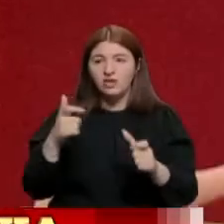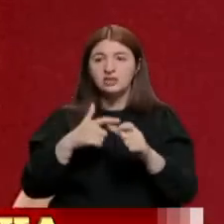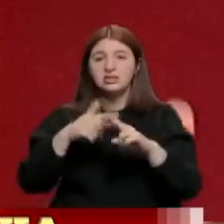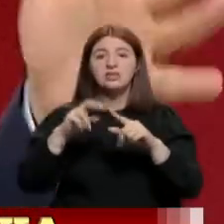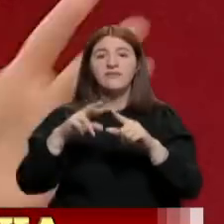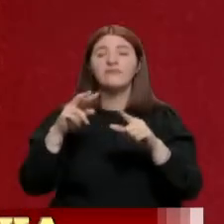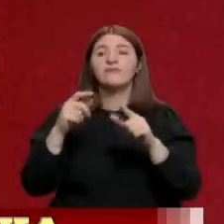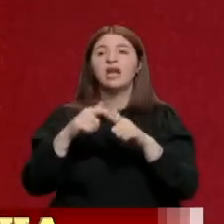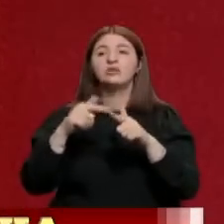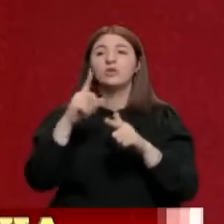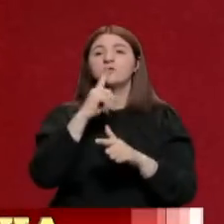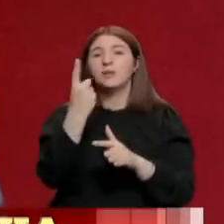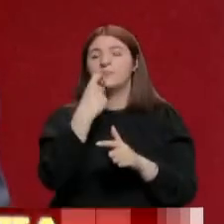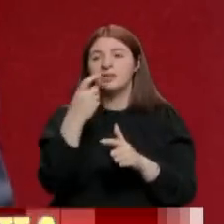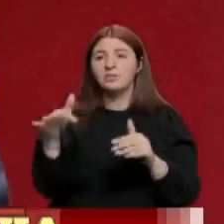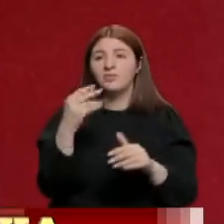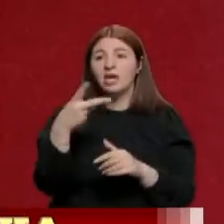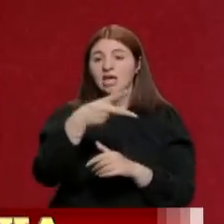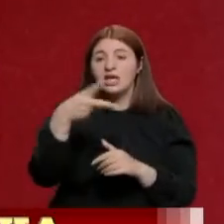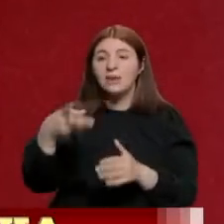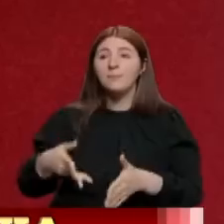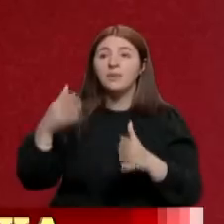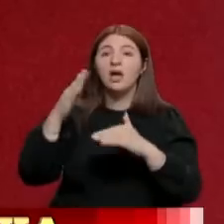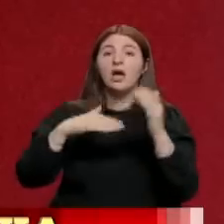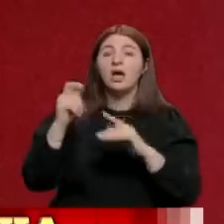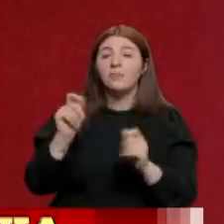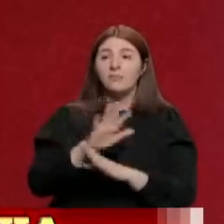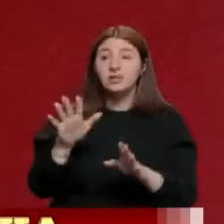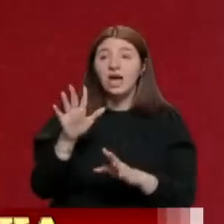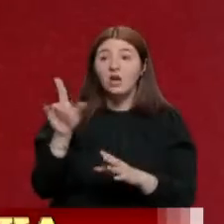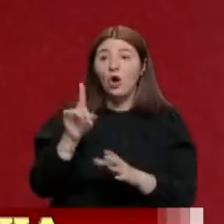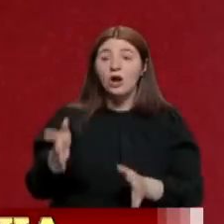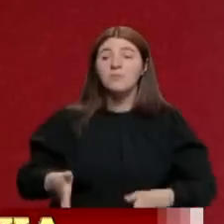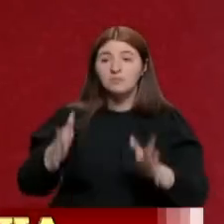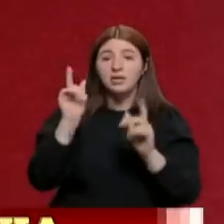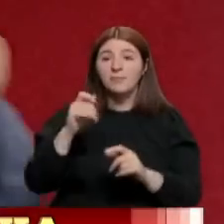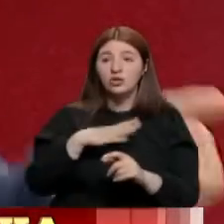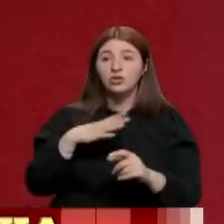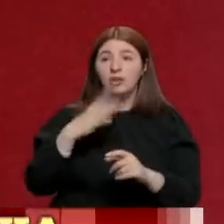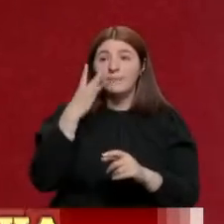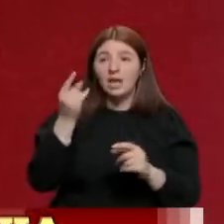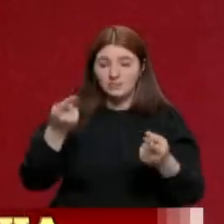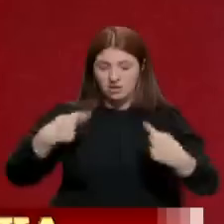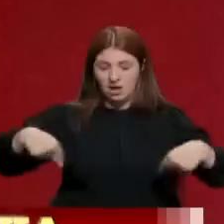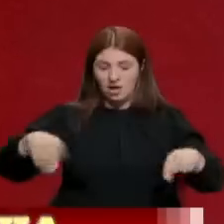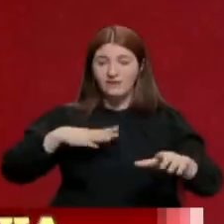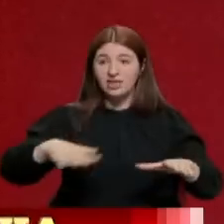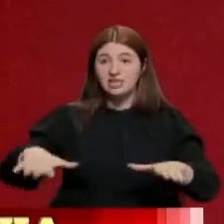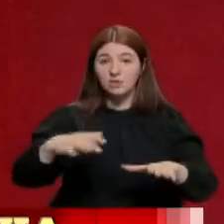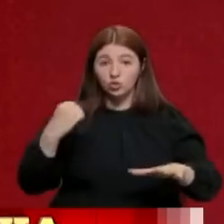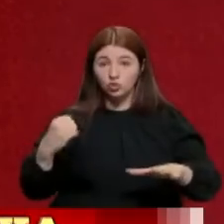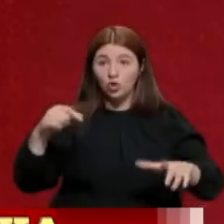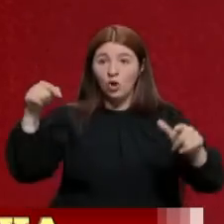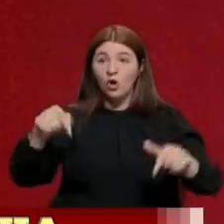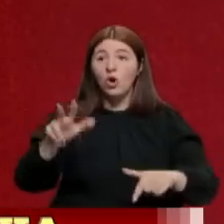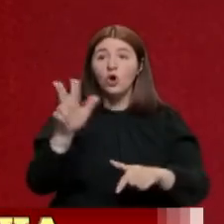Francisco depremi 100 yılda bir deprem üretiyor. 2 kattan fazla kimse bina yapamaz. Eğer ki 10 katlı bina yapmak istiyorsanız belli bir rezerv alanı vardır. Zemini güçlüdür ve